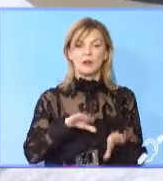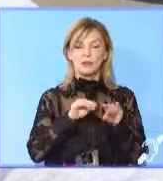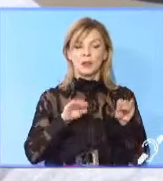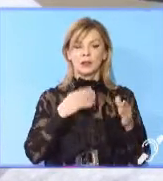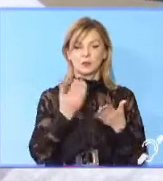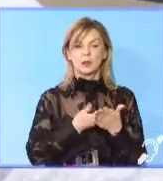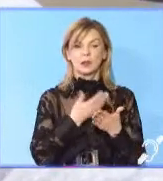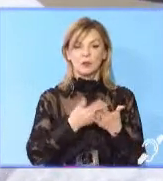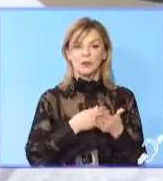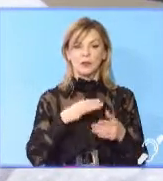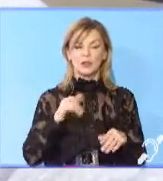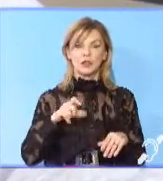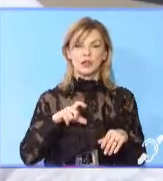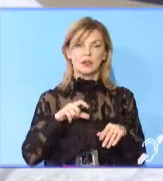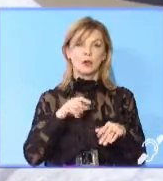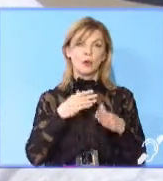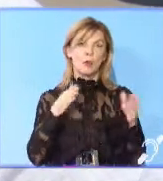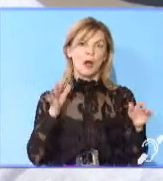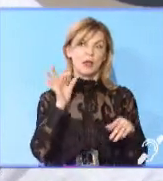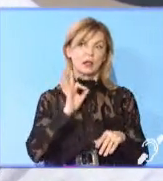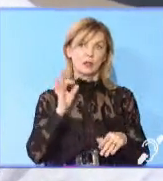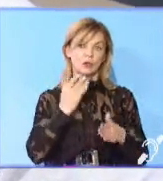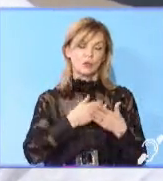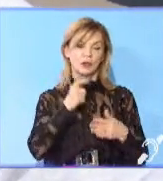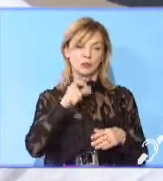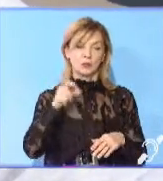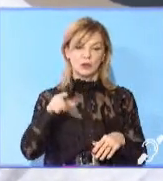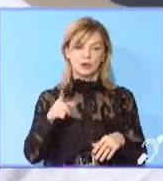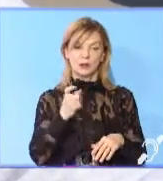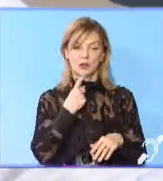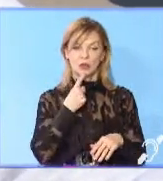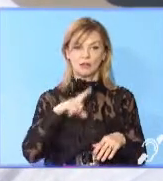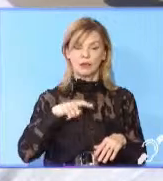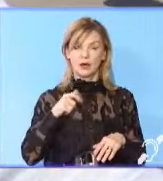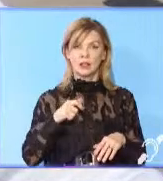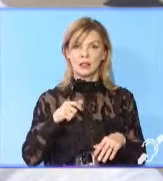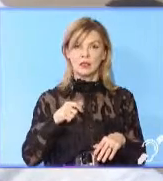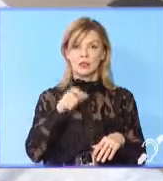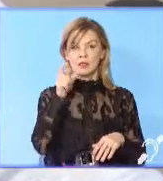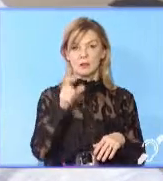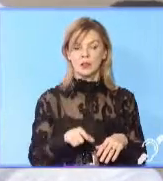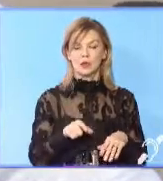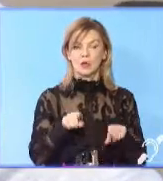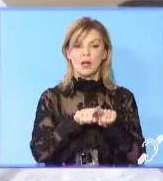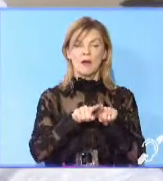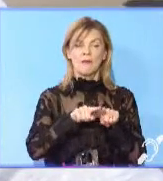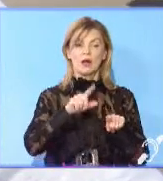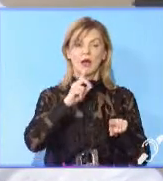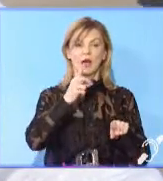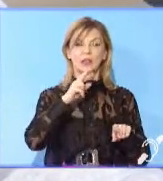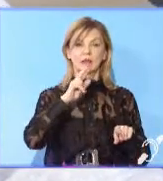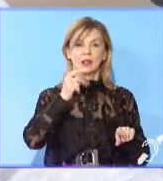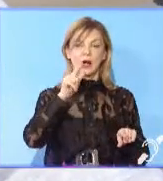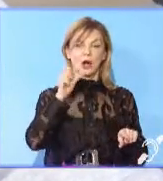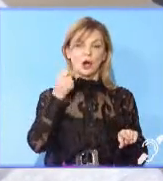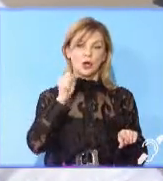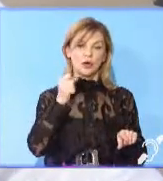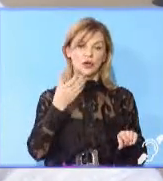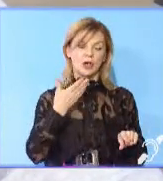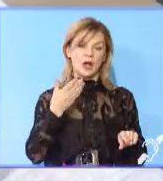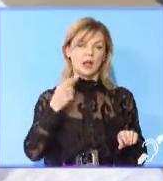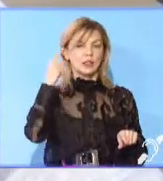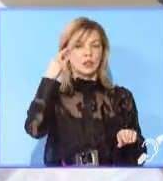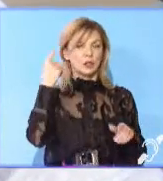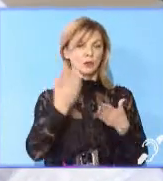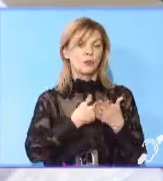și este un mare noroc pentru cetățenii acestui oraș că există oameni precum Dragoș care le readuc la viață. Există